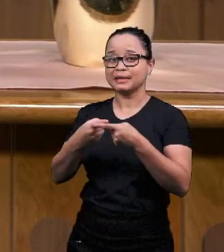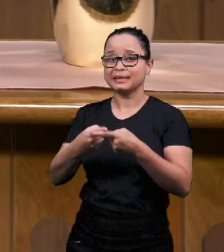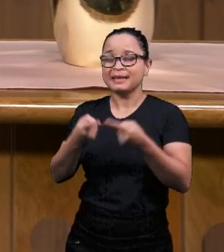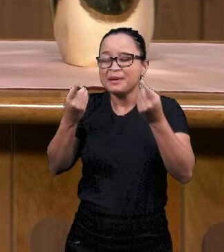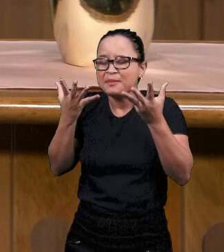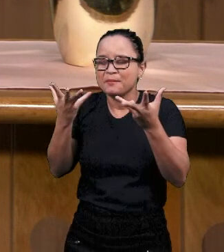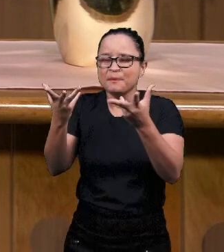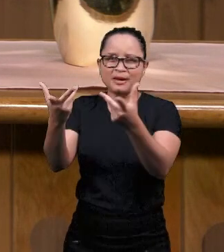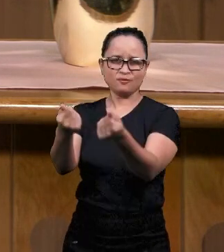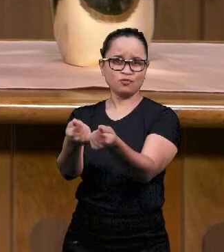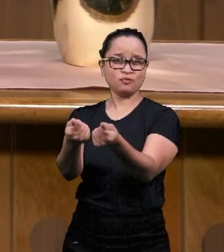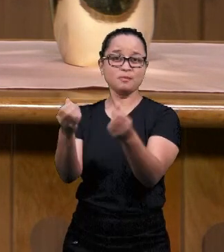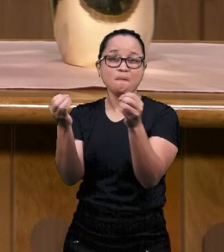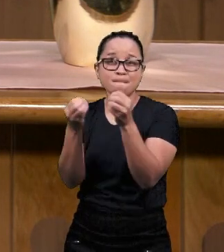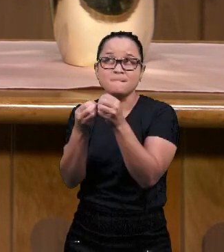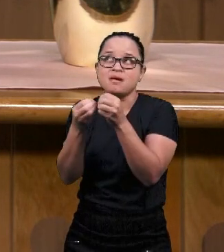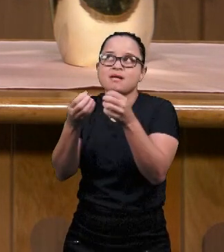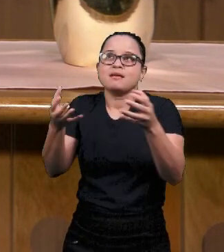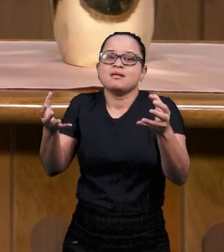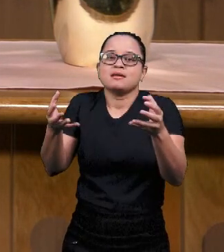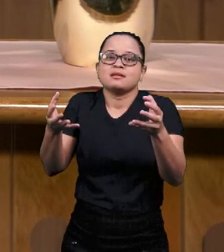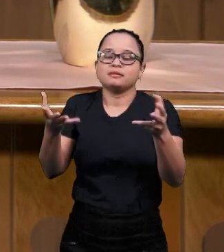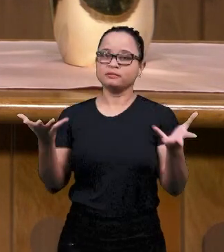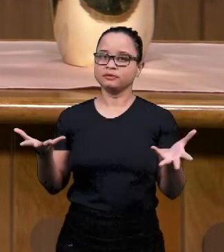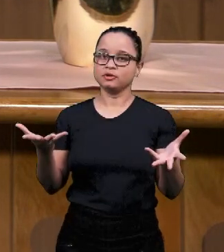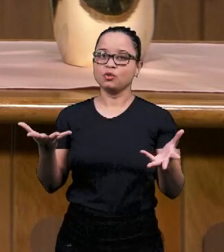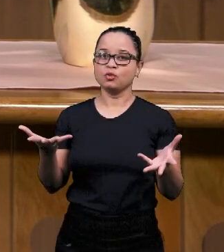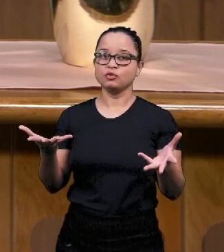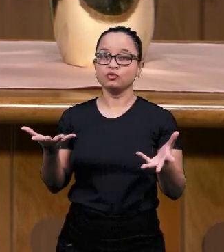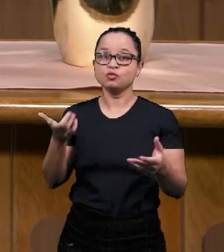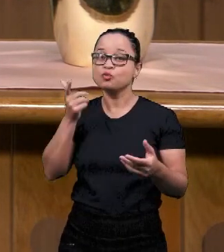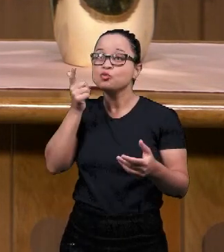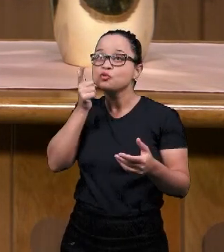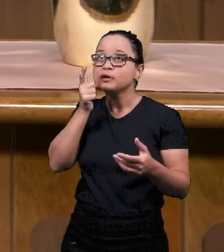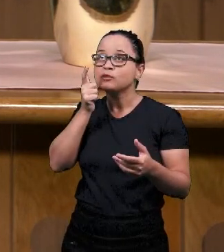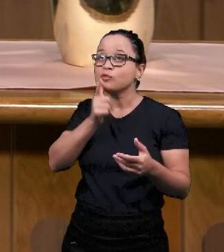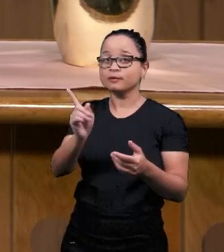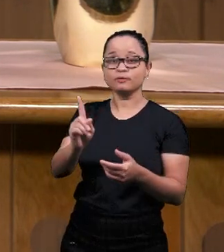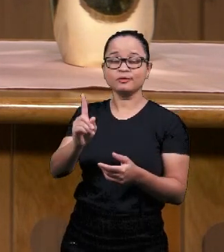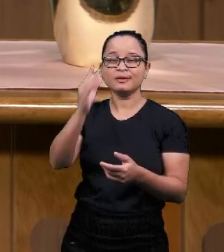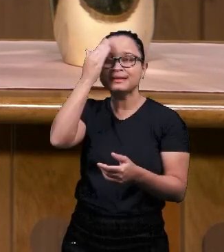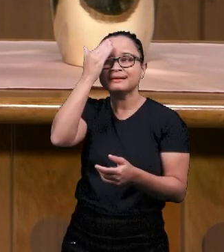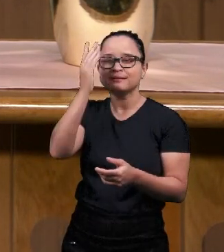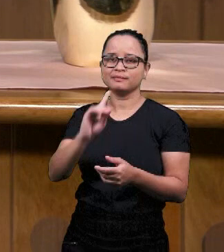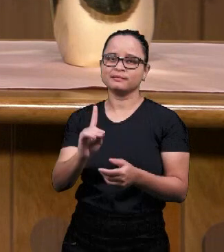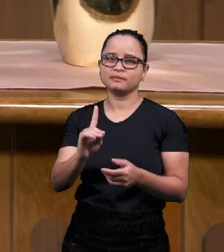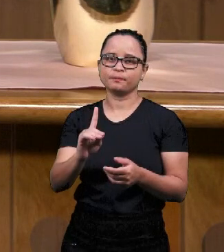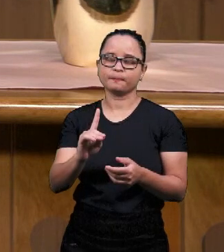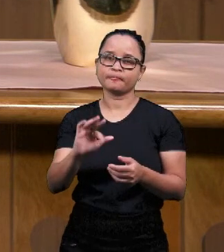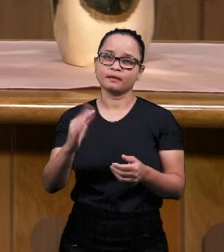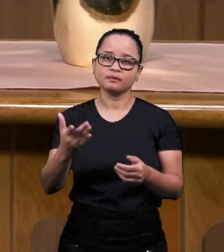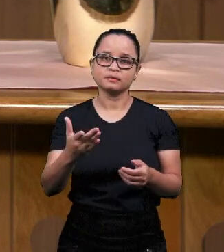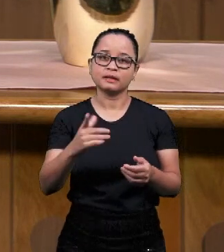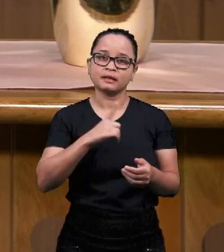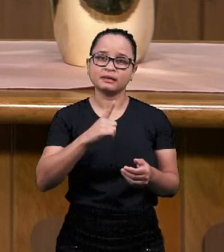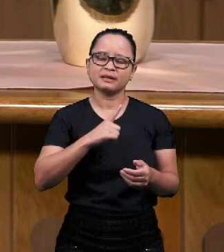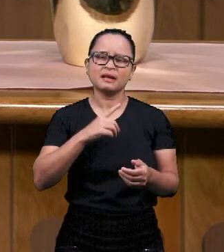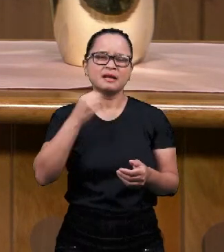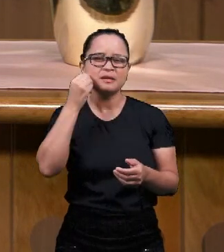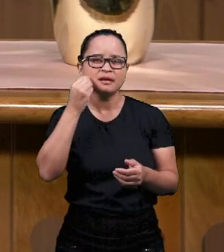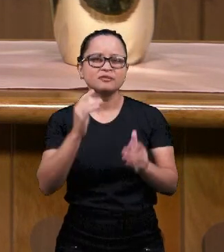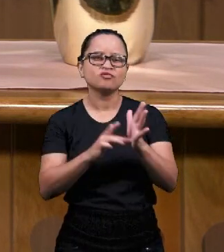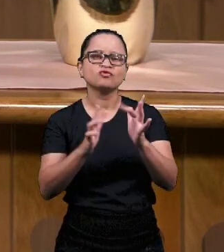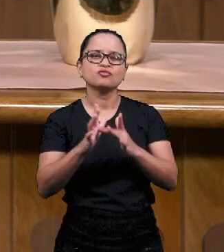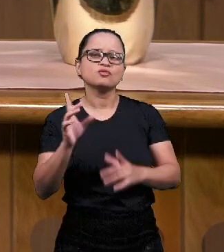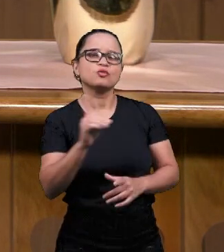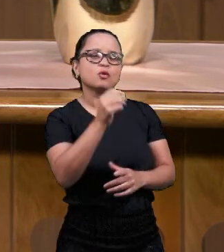этого сокровища. Это настолько все чудное, что оно неизмеримо. Однажды Иисус встретился с